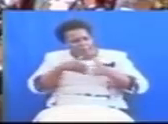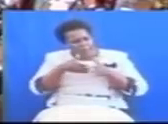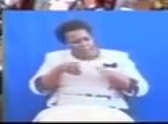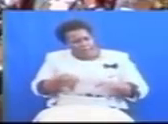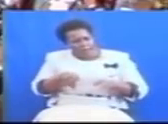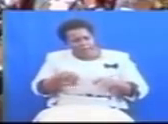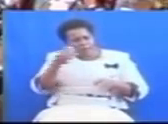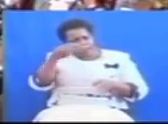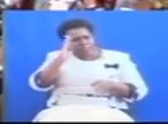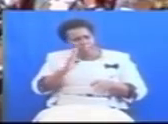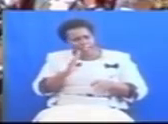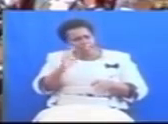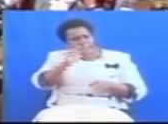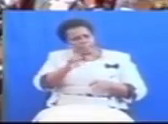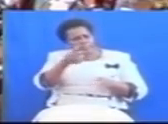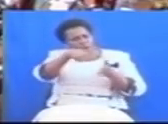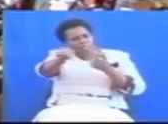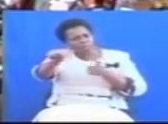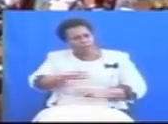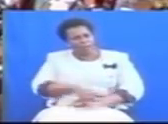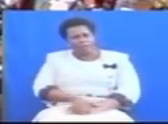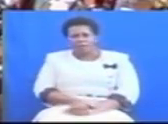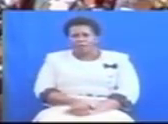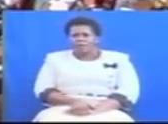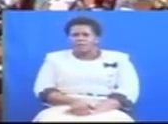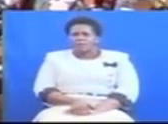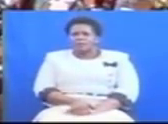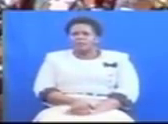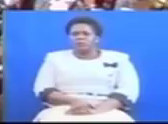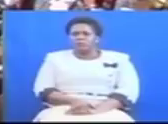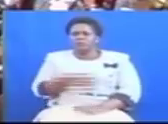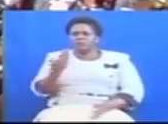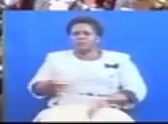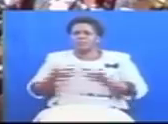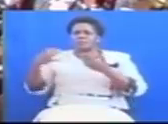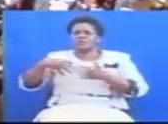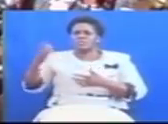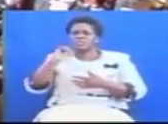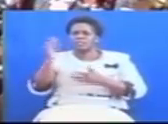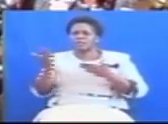Mheshimiwa naibu waziri wa nishati mheshimiwa Subira Mgalu.